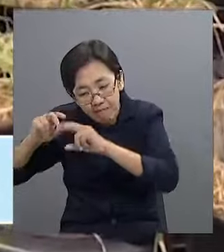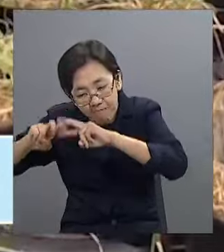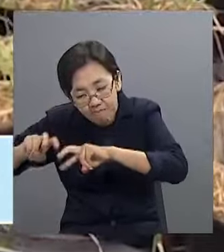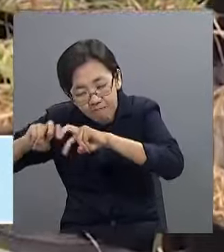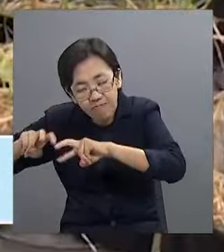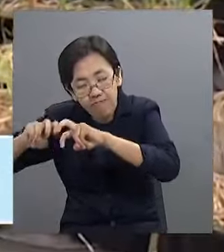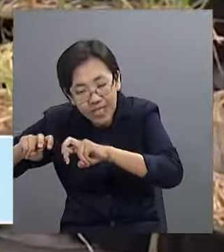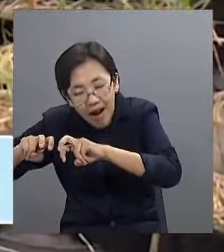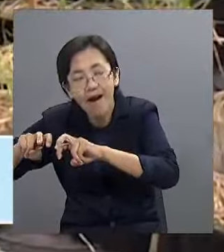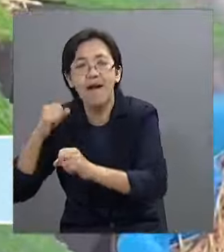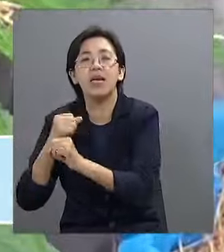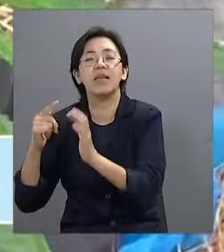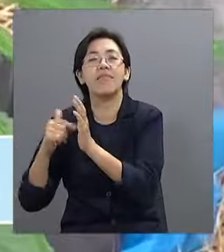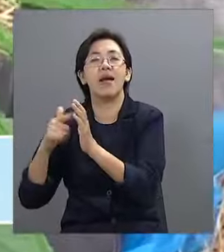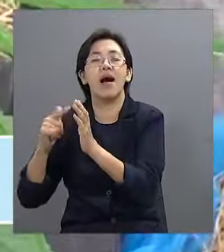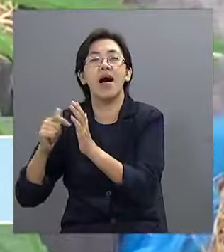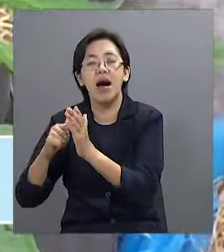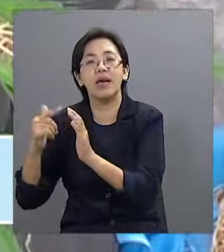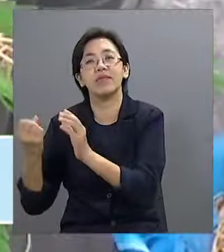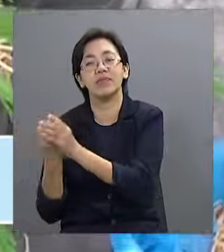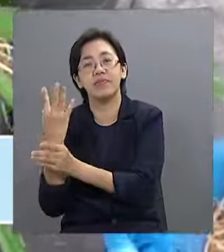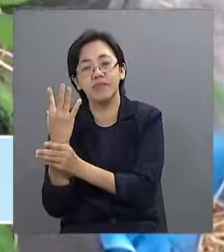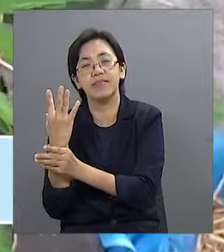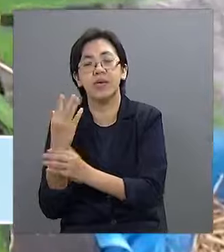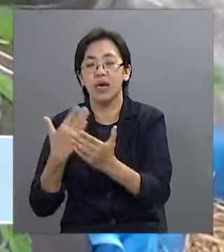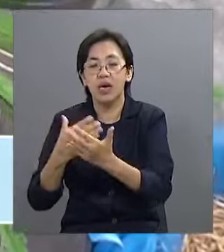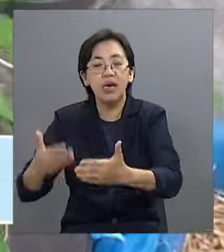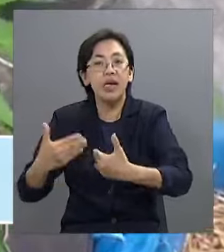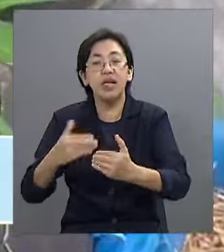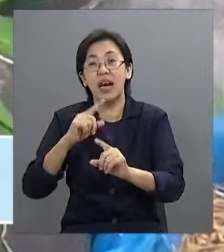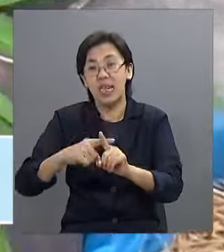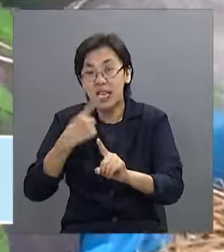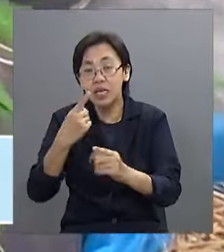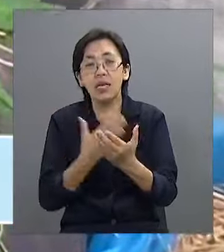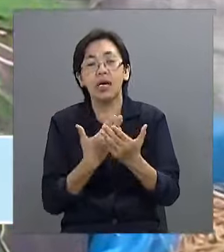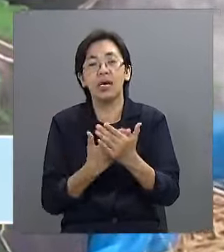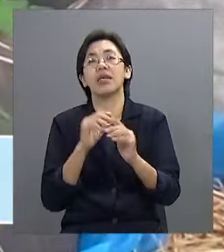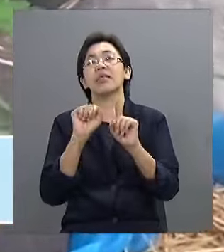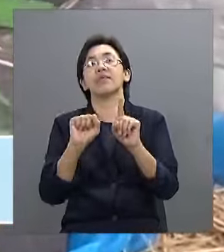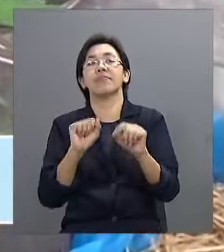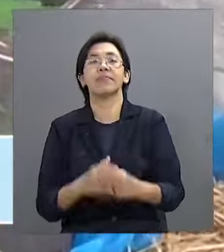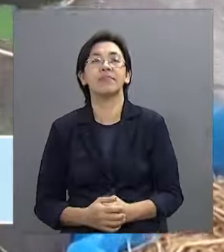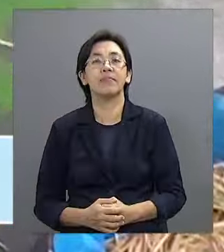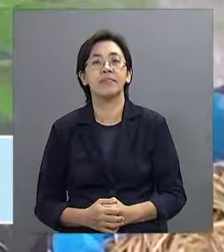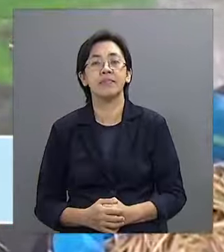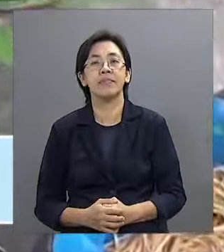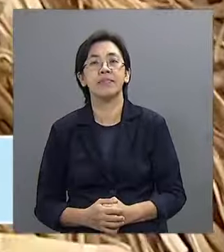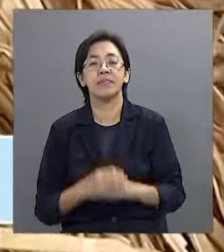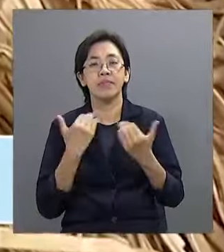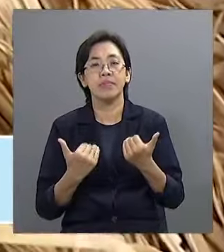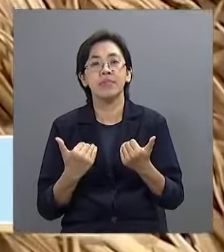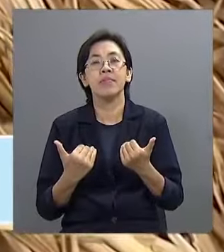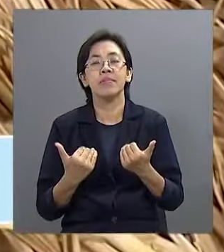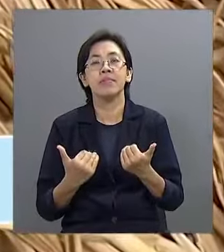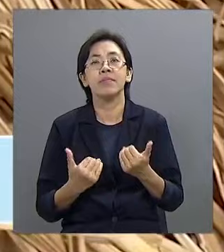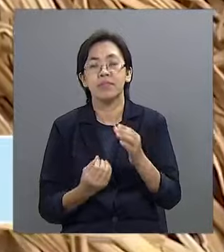การุณโอสถสามารถสร้างรายได้ถึงเดือนละกว่า 100,000 บาทเลยค่ะซึ่งตอนนี้ก็มีอยู่ด้วยกัน4สายพันธุ์นะคะน้องยุ้ย